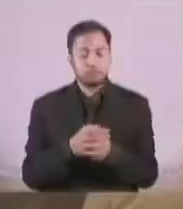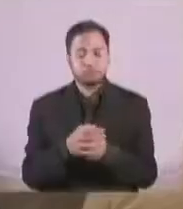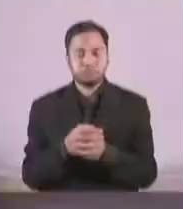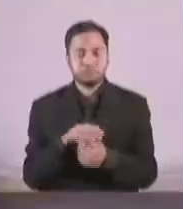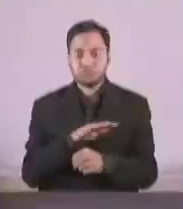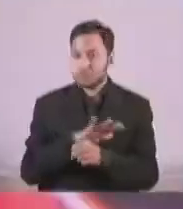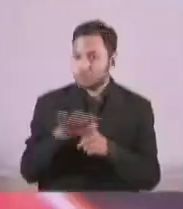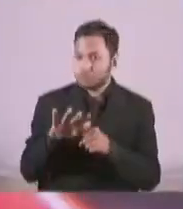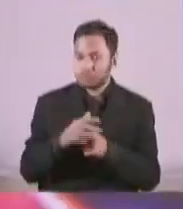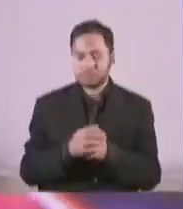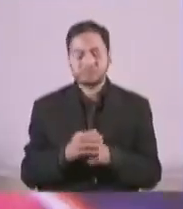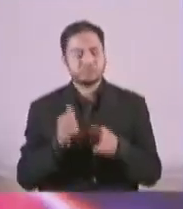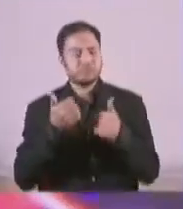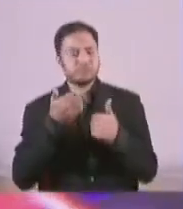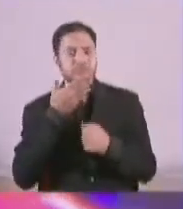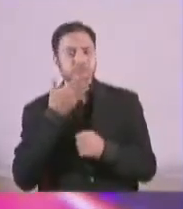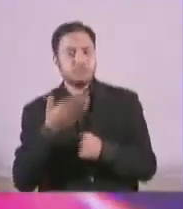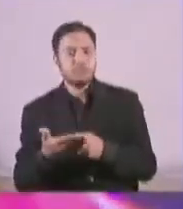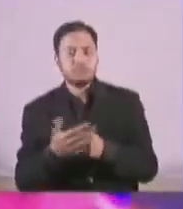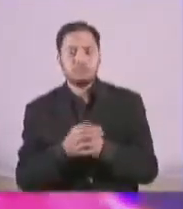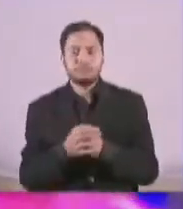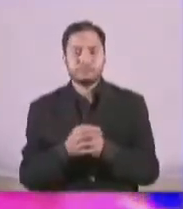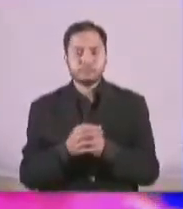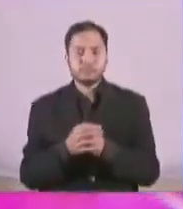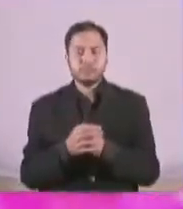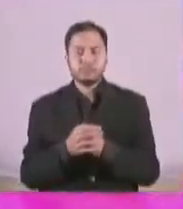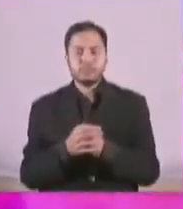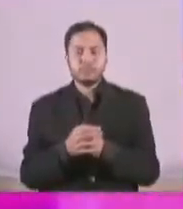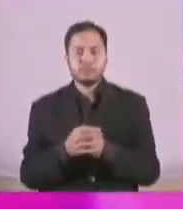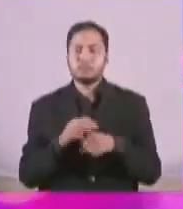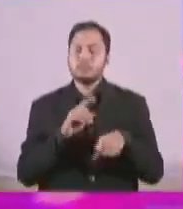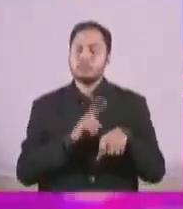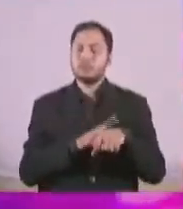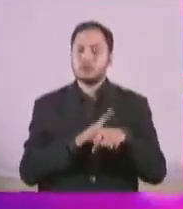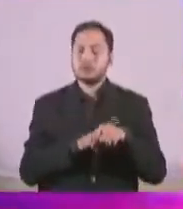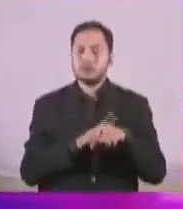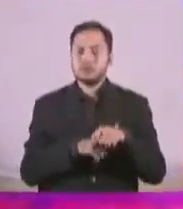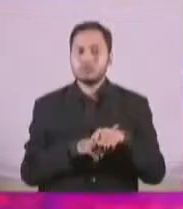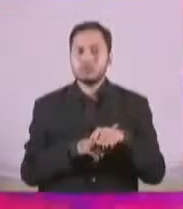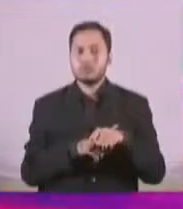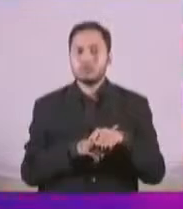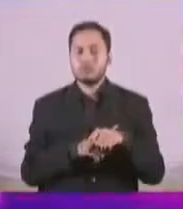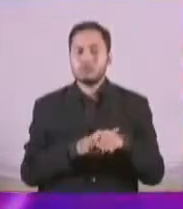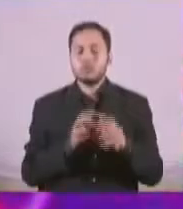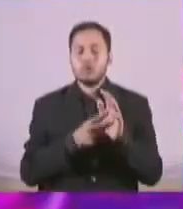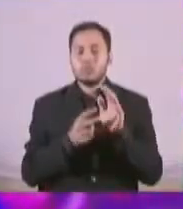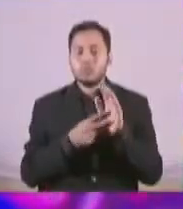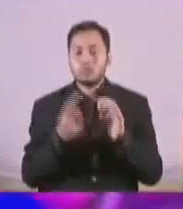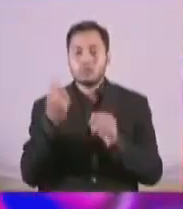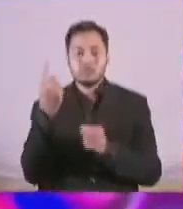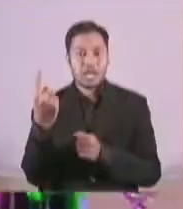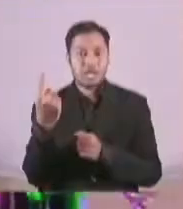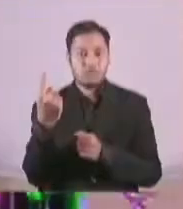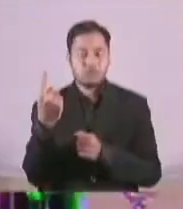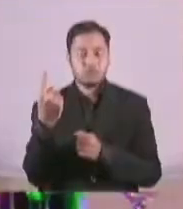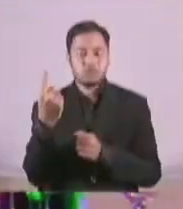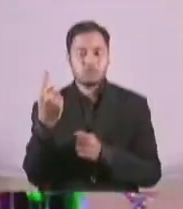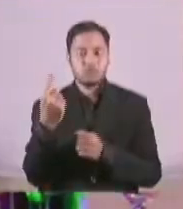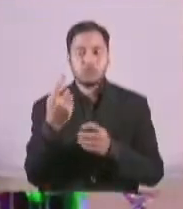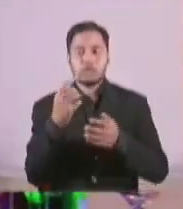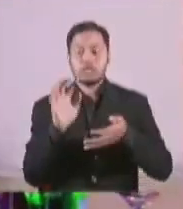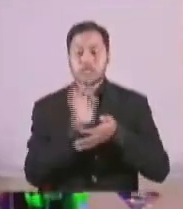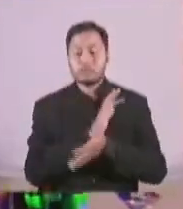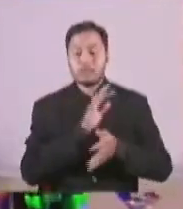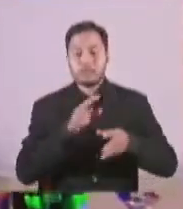kepada pasangan nomor urut 1 untuk menjawab pertanyaan. Waktu Anda 2 menit dihitung saat Anda mulai berbicara.